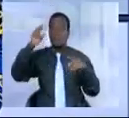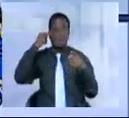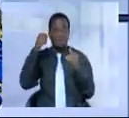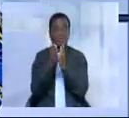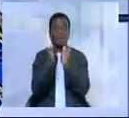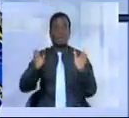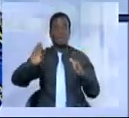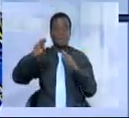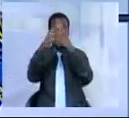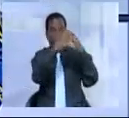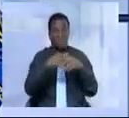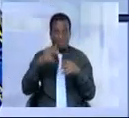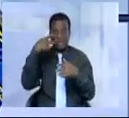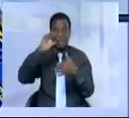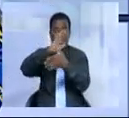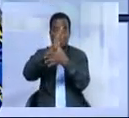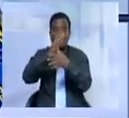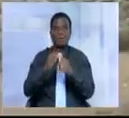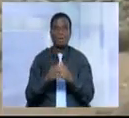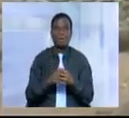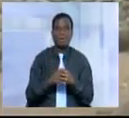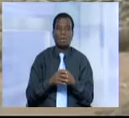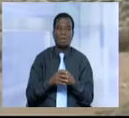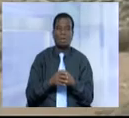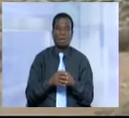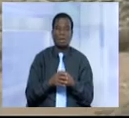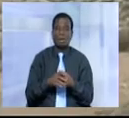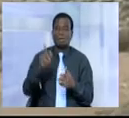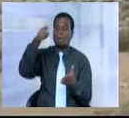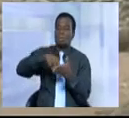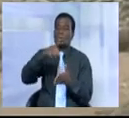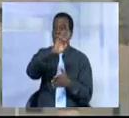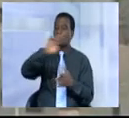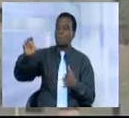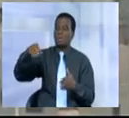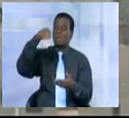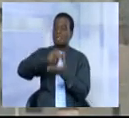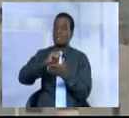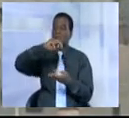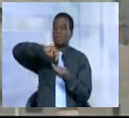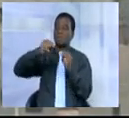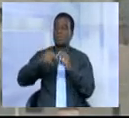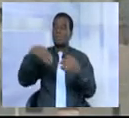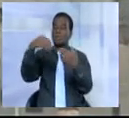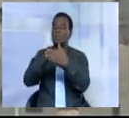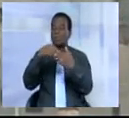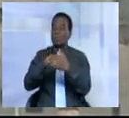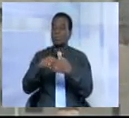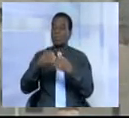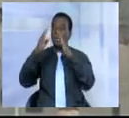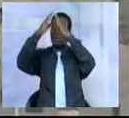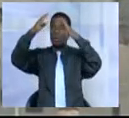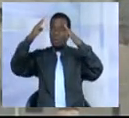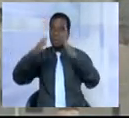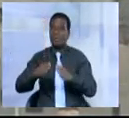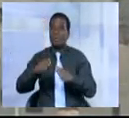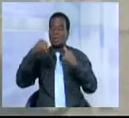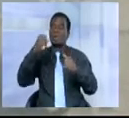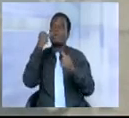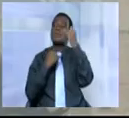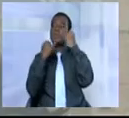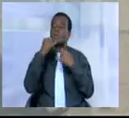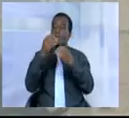d'État américain. Les images sur place. 1800, c'est le nombre de nouveaux logements qu'Israël veut construire à